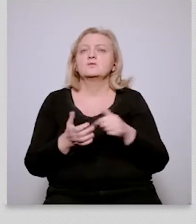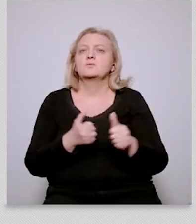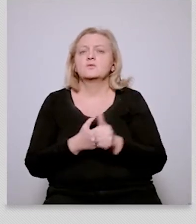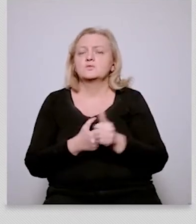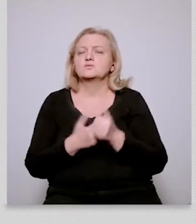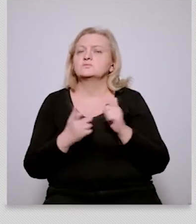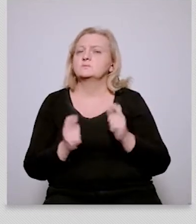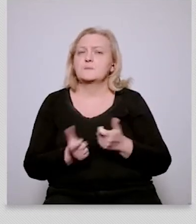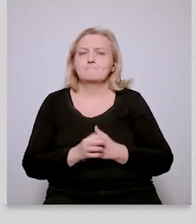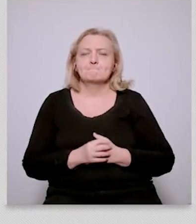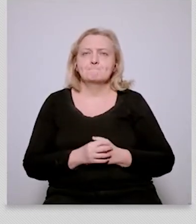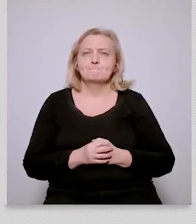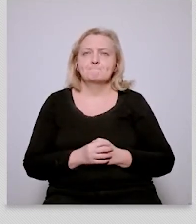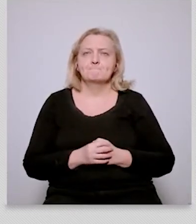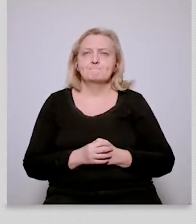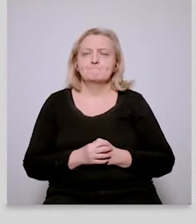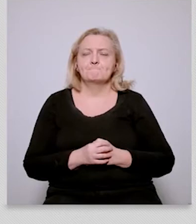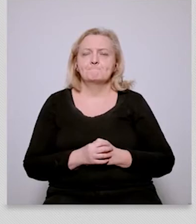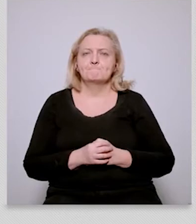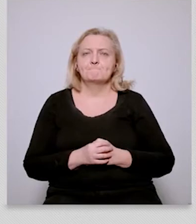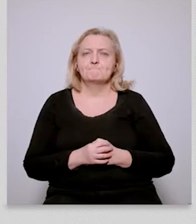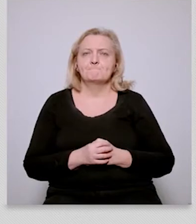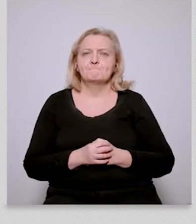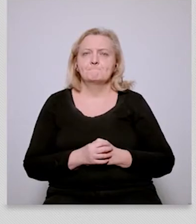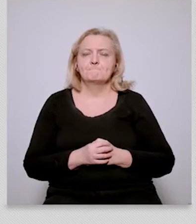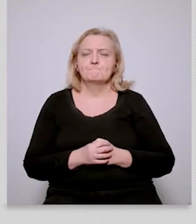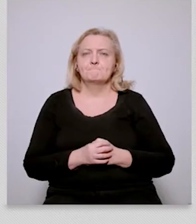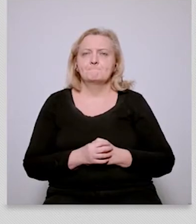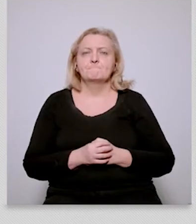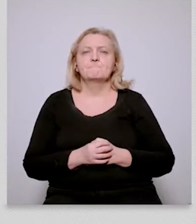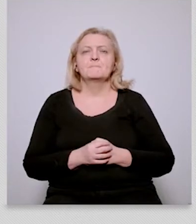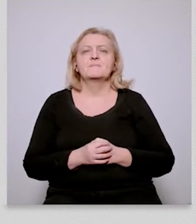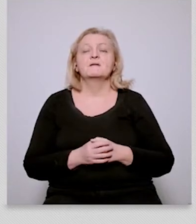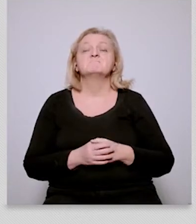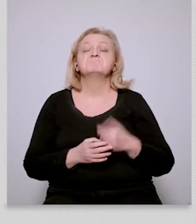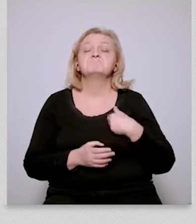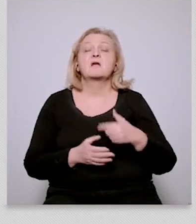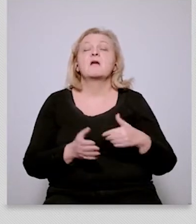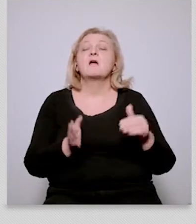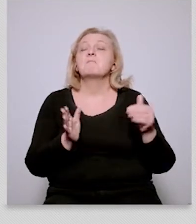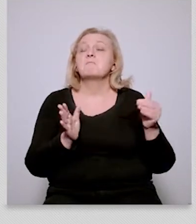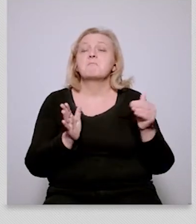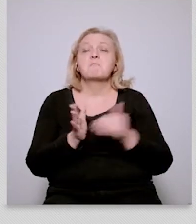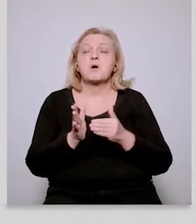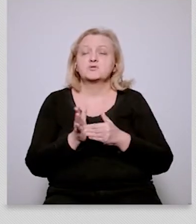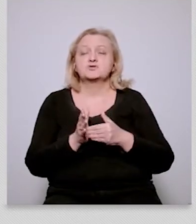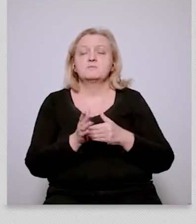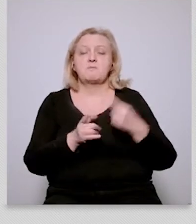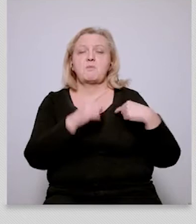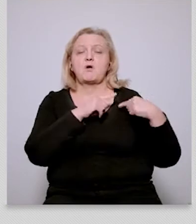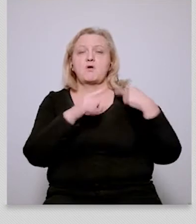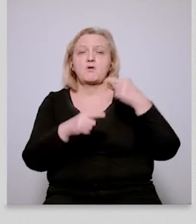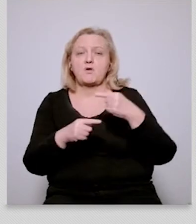zestawianie ze sobą tej potrzeby międzypokoleniowej sprawiedliwości. Te żądania